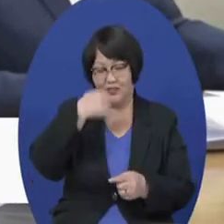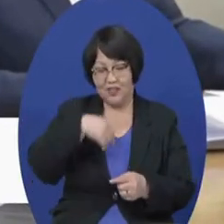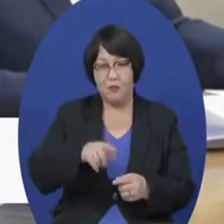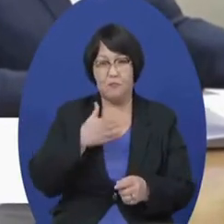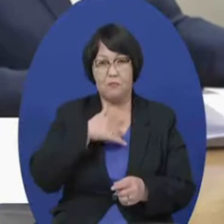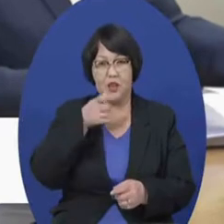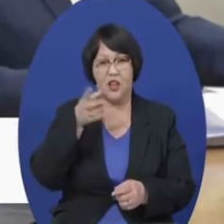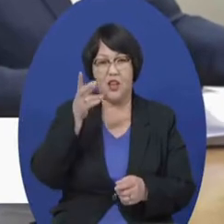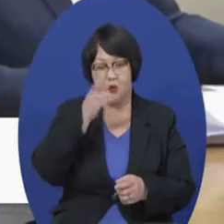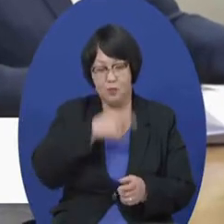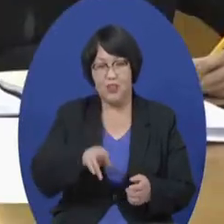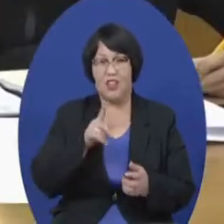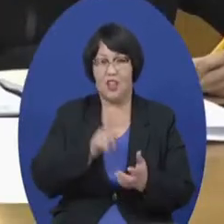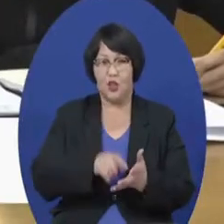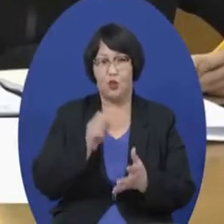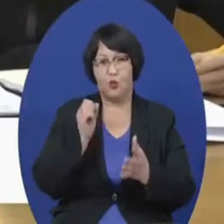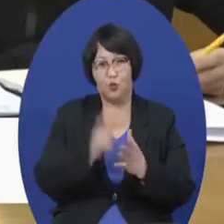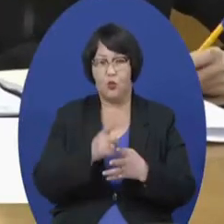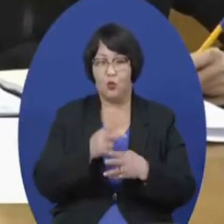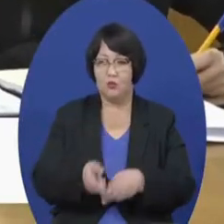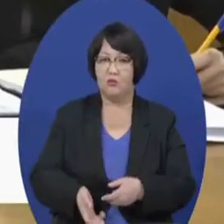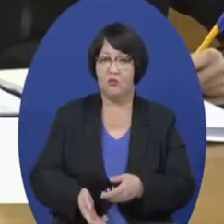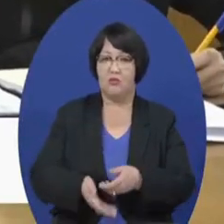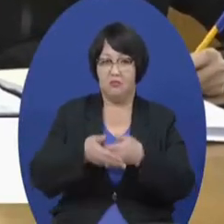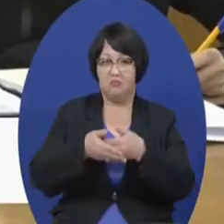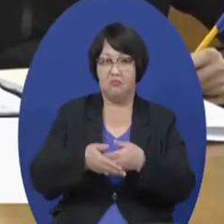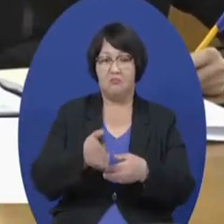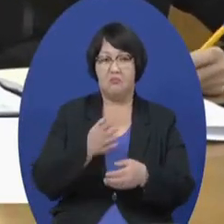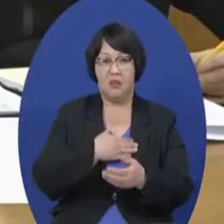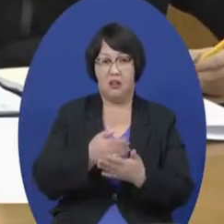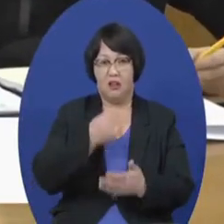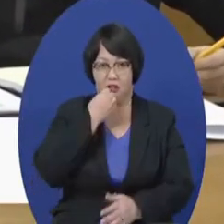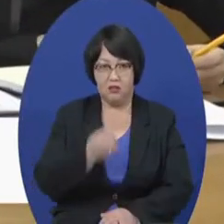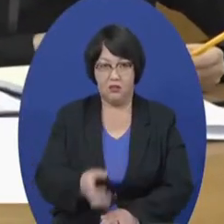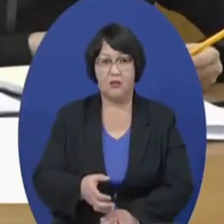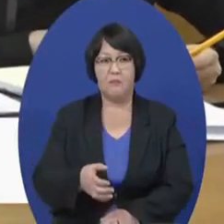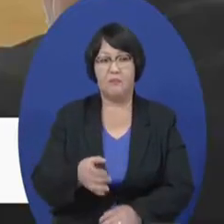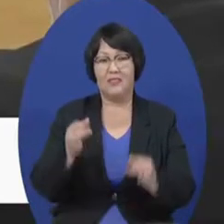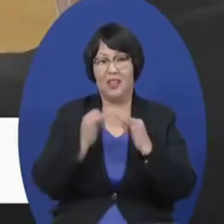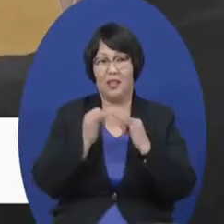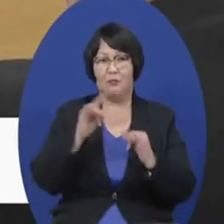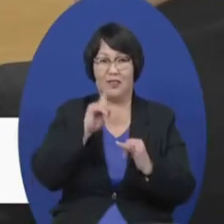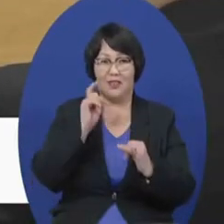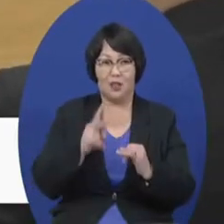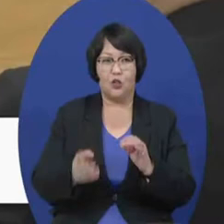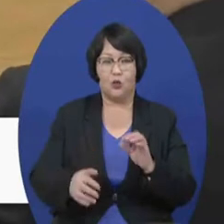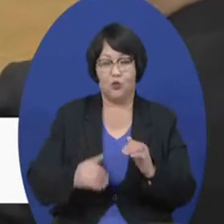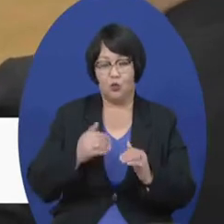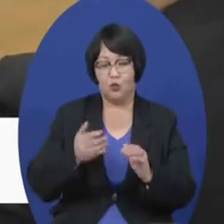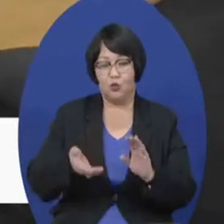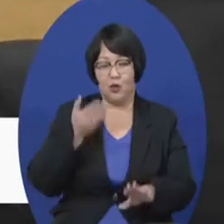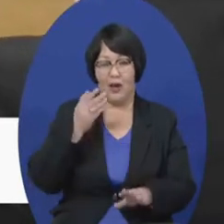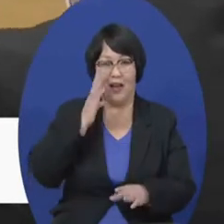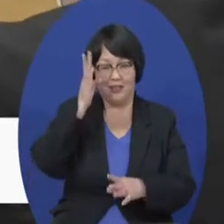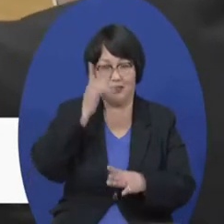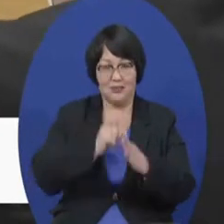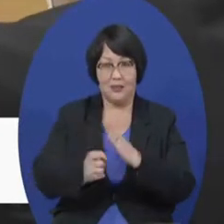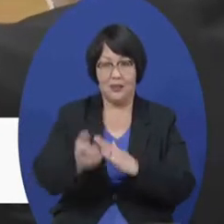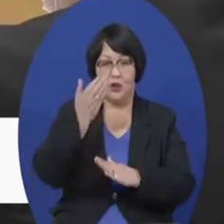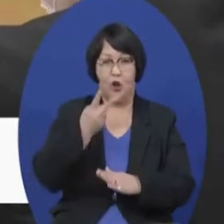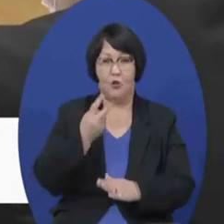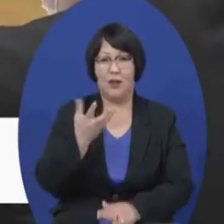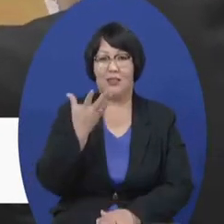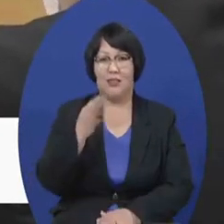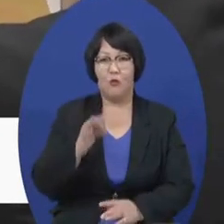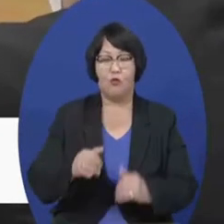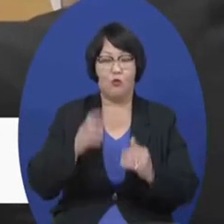мэндийн шаардлагатай тусламж дэмжлэг үзүүлсэнд талархал илэрхийлжээ. Захим засаглалыг хөгжүүлэх болон алсын хараа 2050 хөгжлийн бодлогод тусгасан